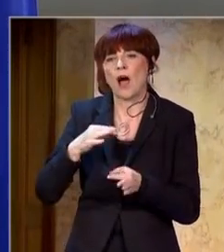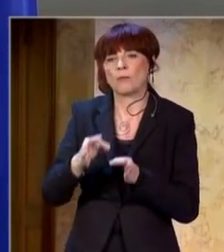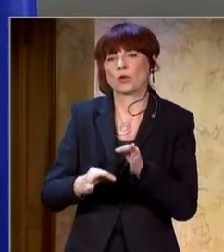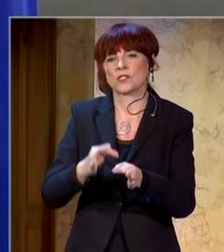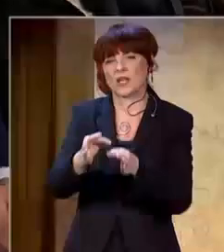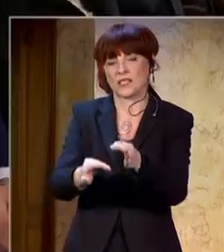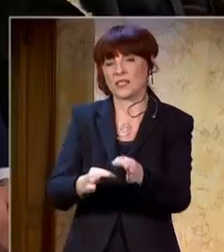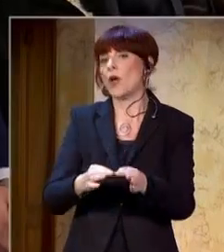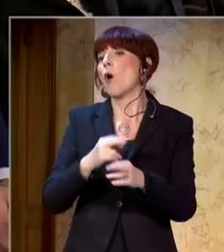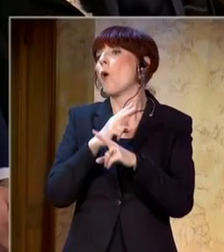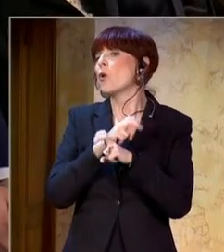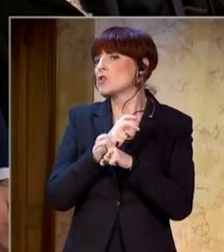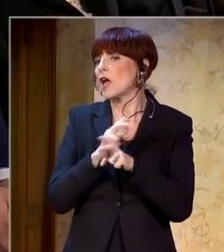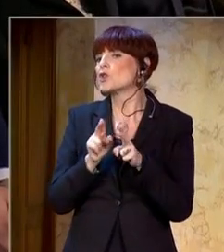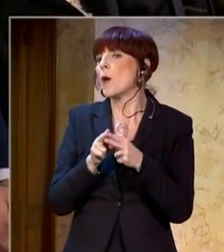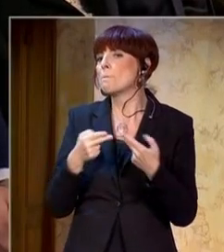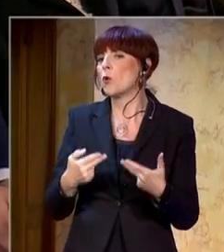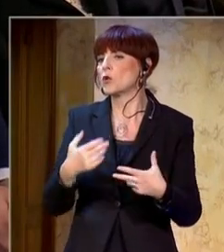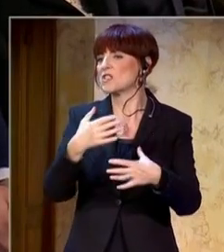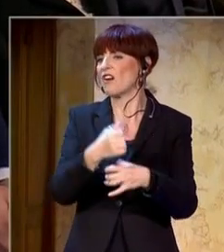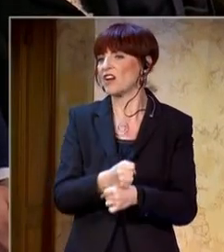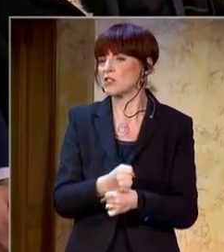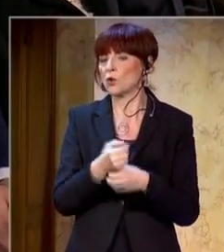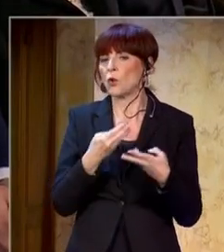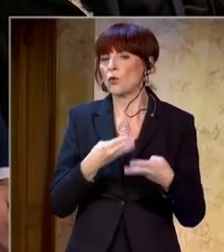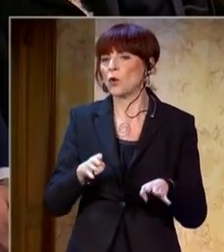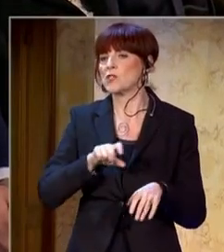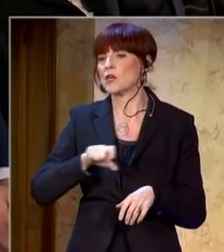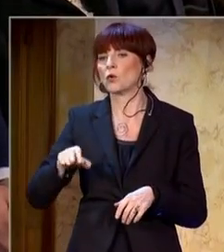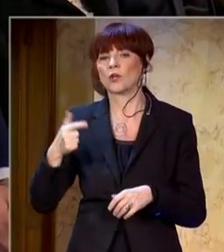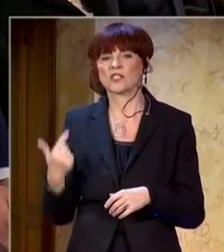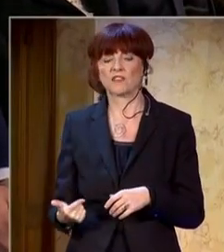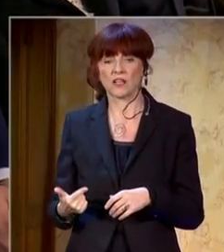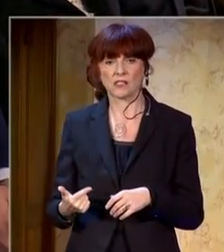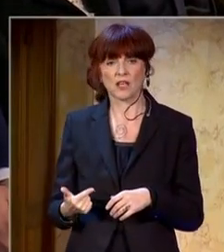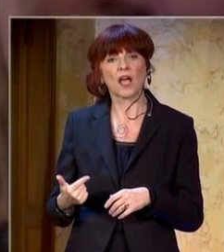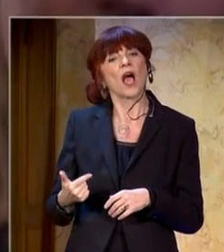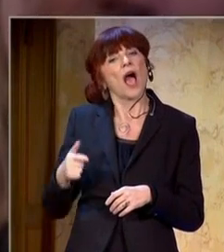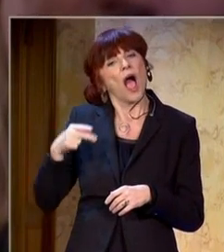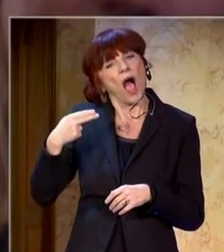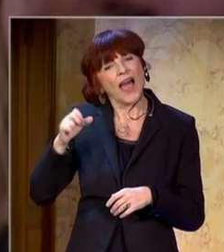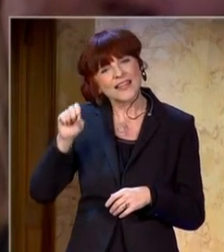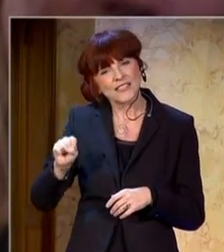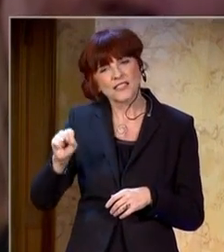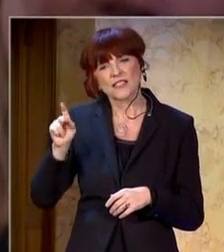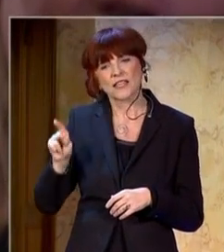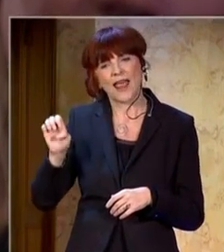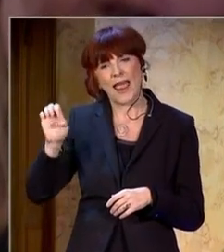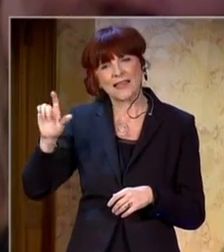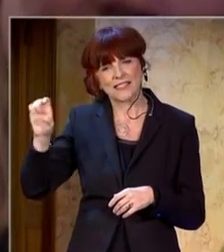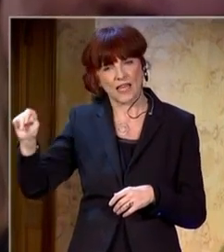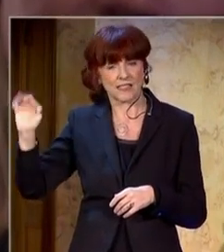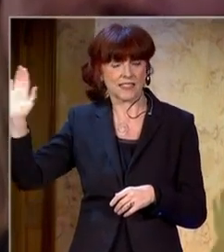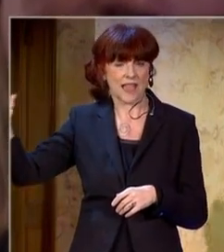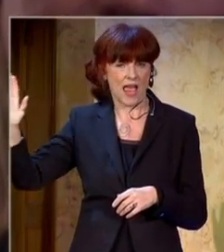von 1920. Das sind die Gedanken des großen Hans Kelsen, der hier meines Erachtens wirklich einen